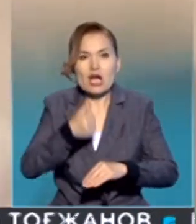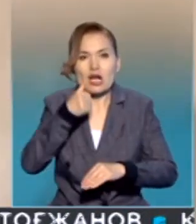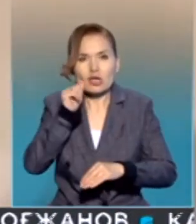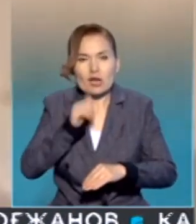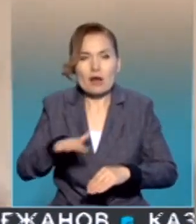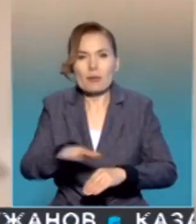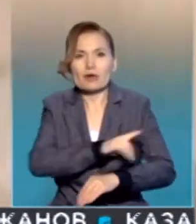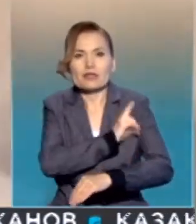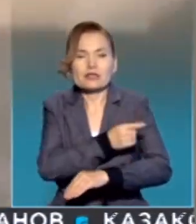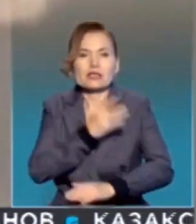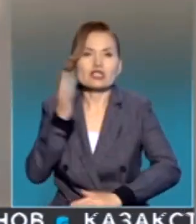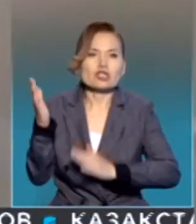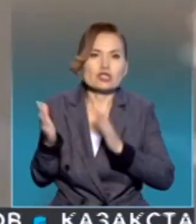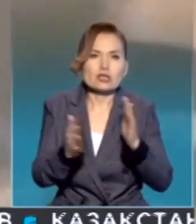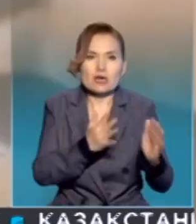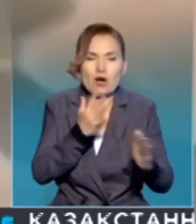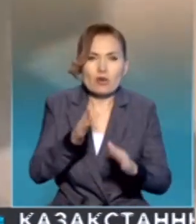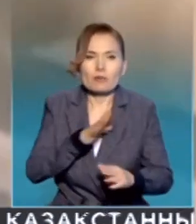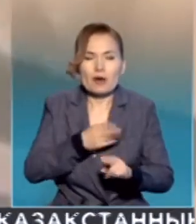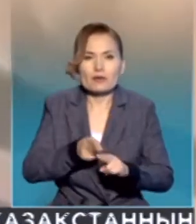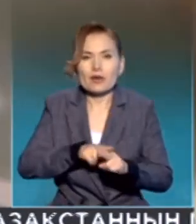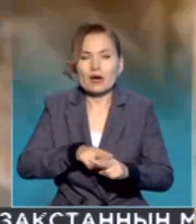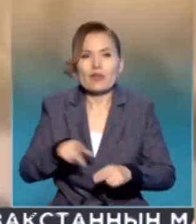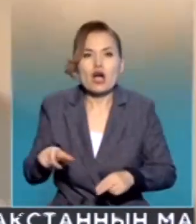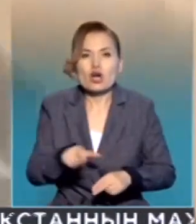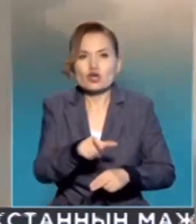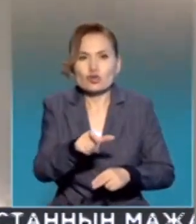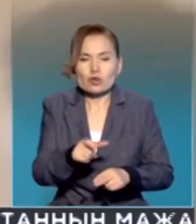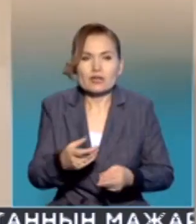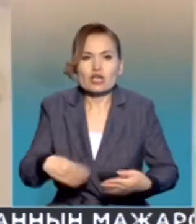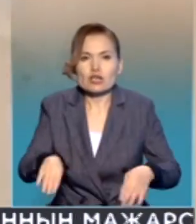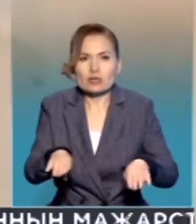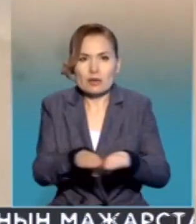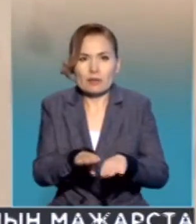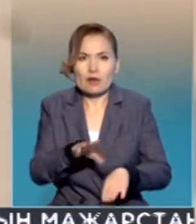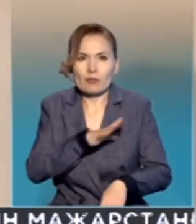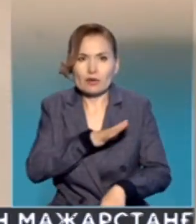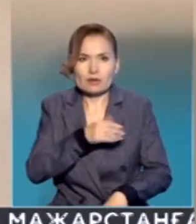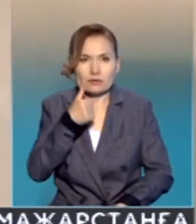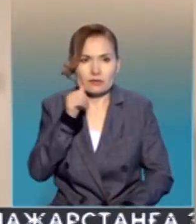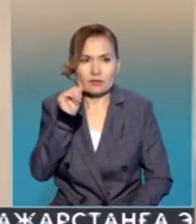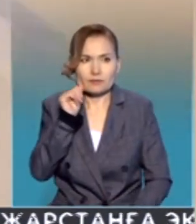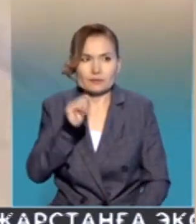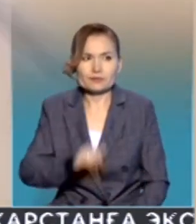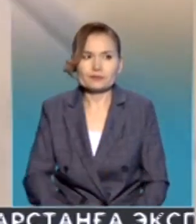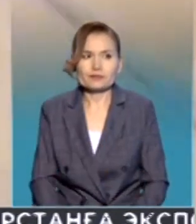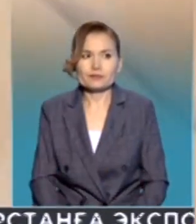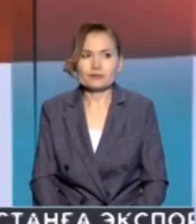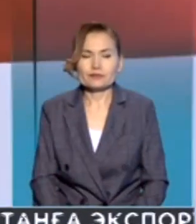өңірде шаңды дауыл тұрып, салдарынан бірнеше бағыттағы жолдар жабылды еді.